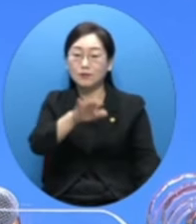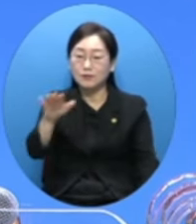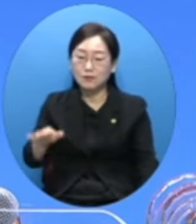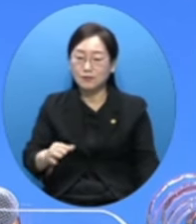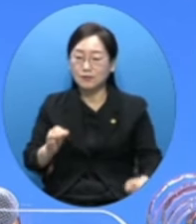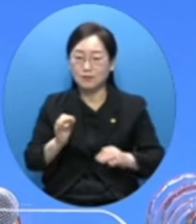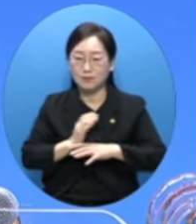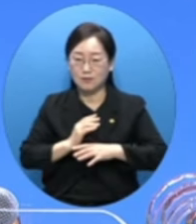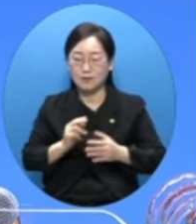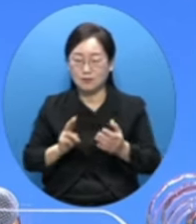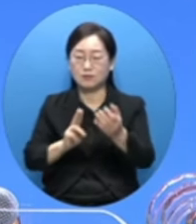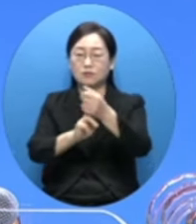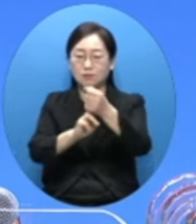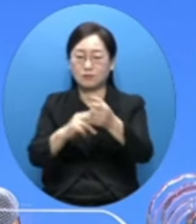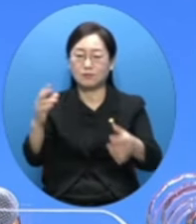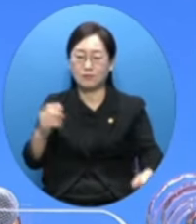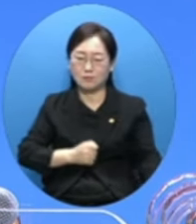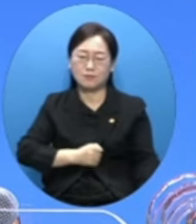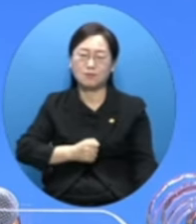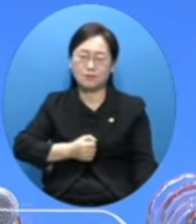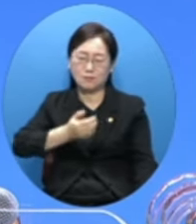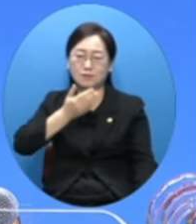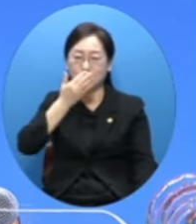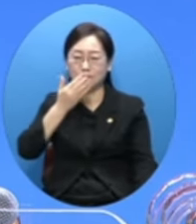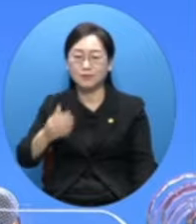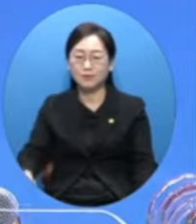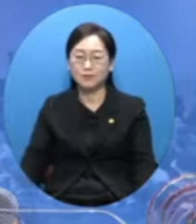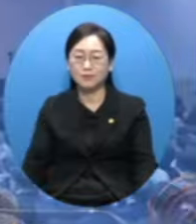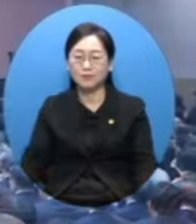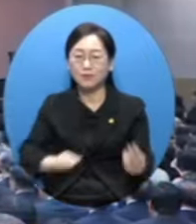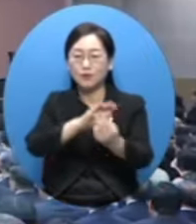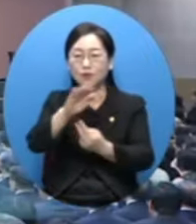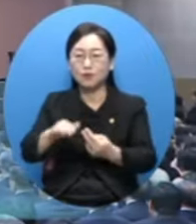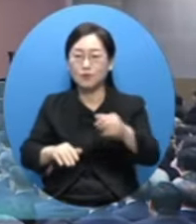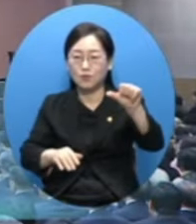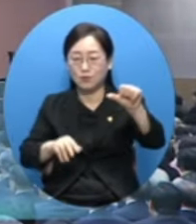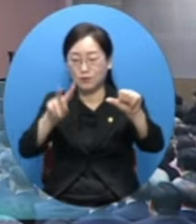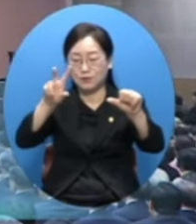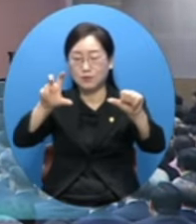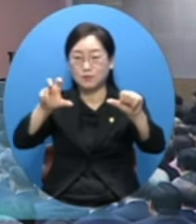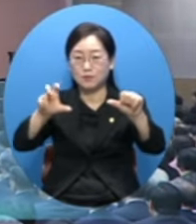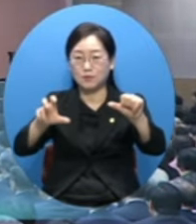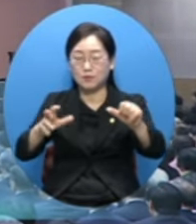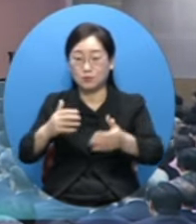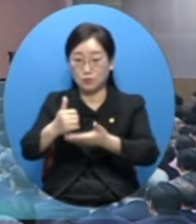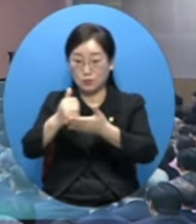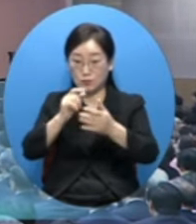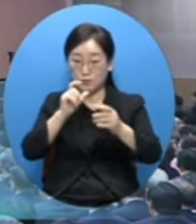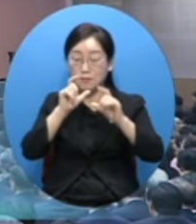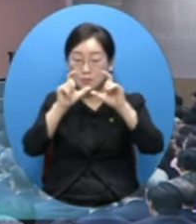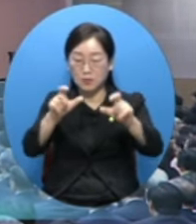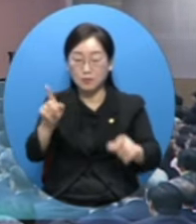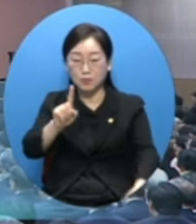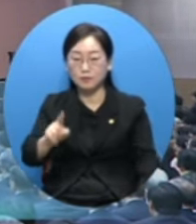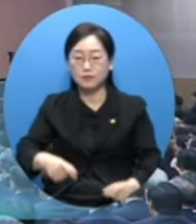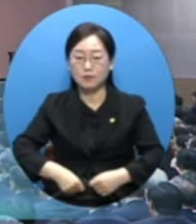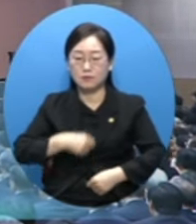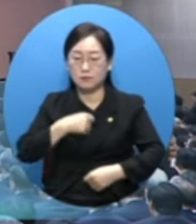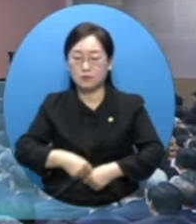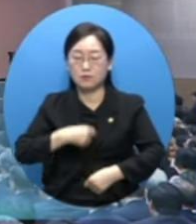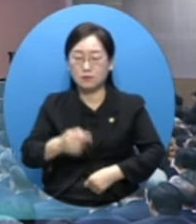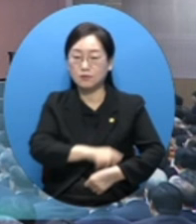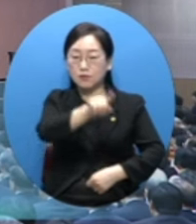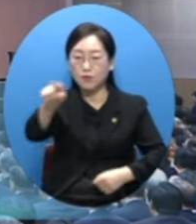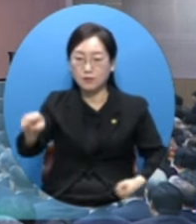놀라운 기적 속에 살아갈 수 있게 되는 것입니다. 요한복음 5장 25절에 주님 말씀하셨습니다. 진실로 진실로